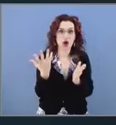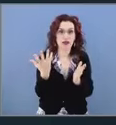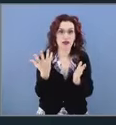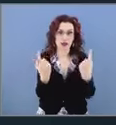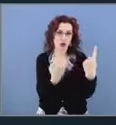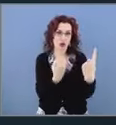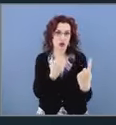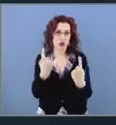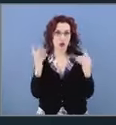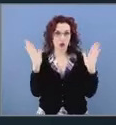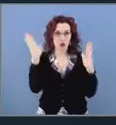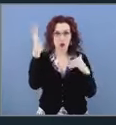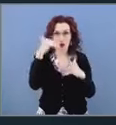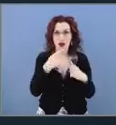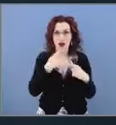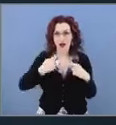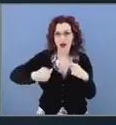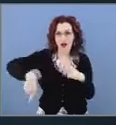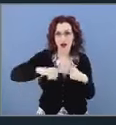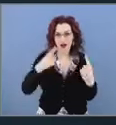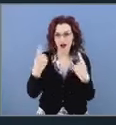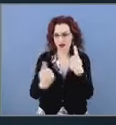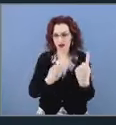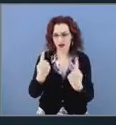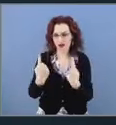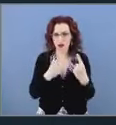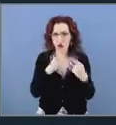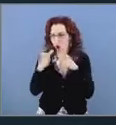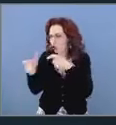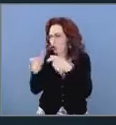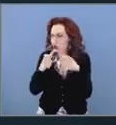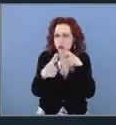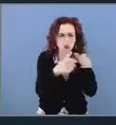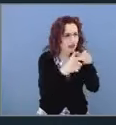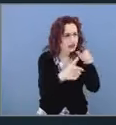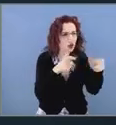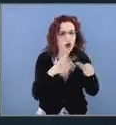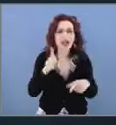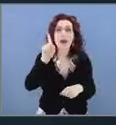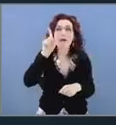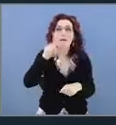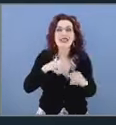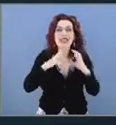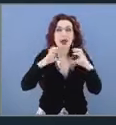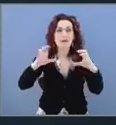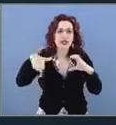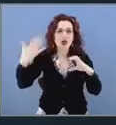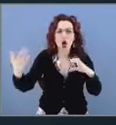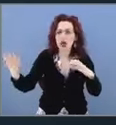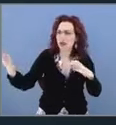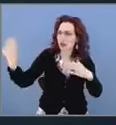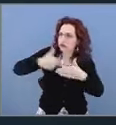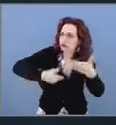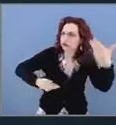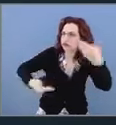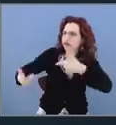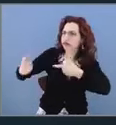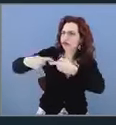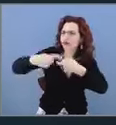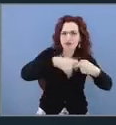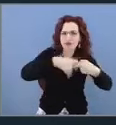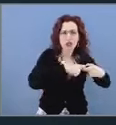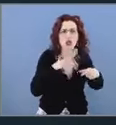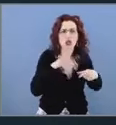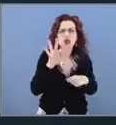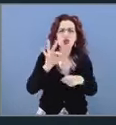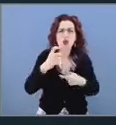consultazione che facciamo oggi, abbiamo coinvolto più di 1000 imprese. Abbiamo coinvolto più di 50 partner tra associazioni, centri di